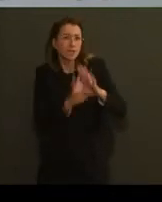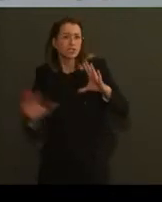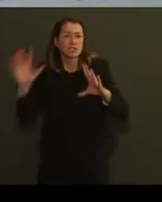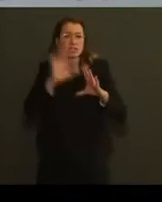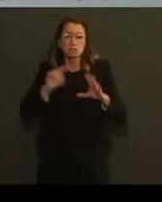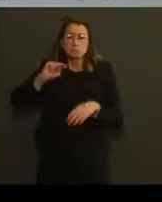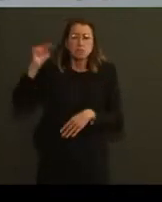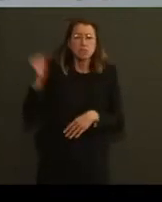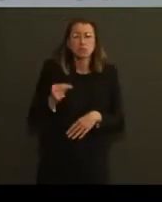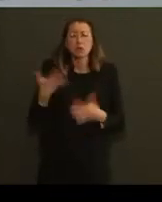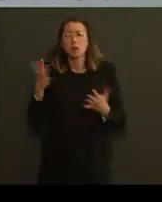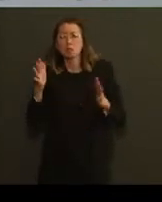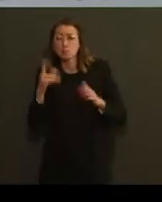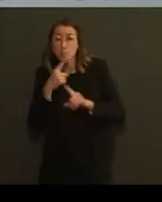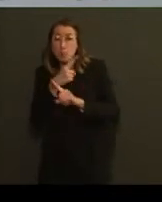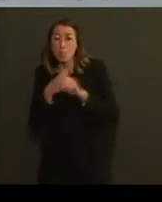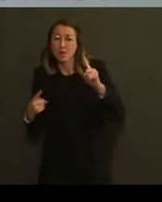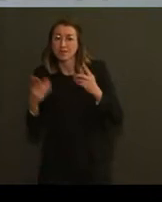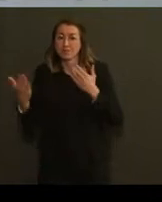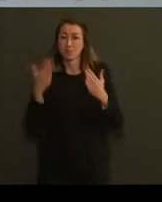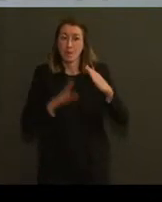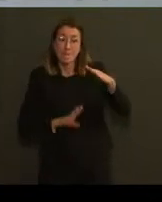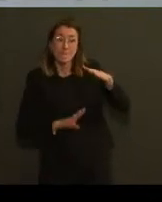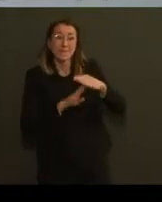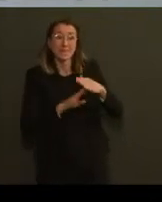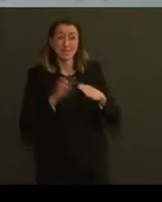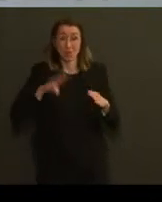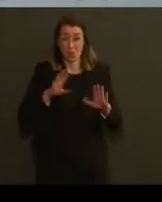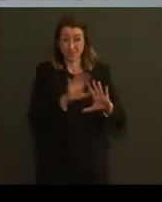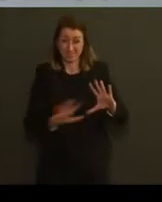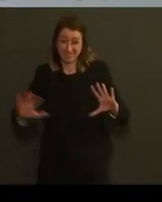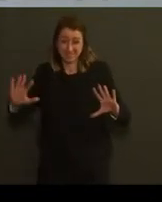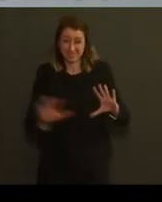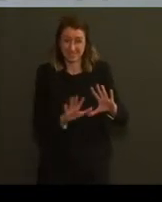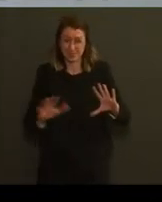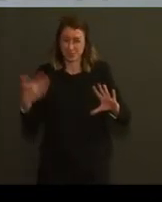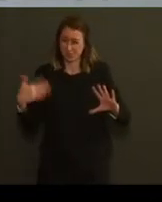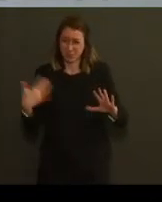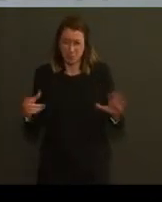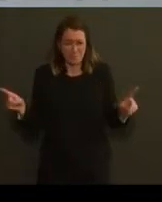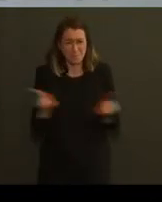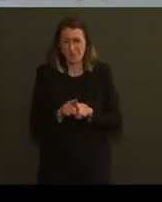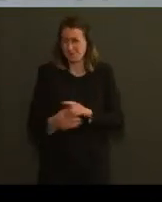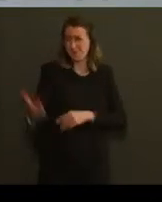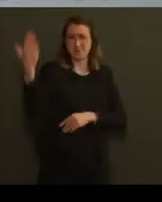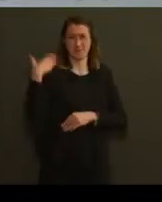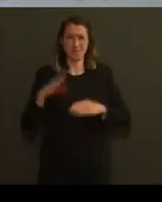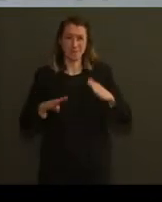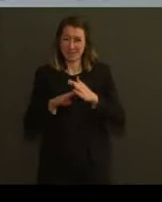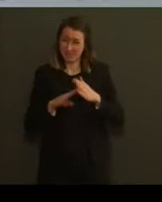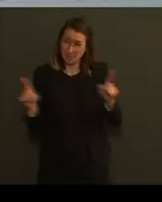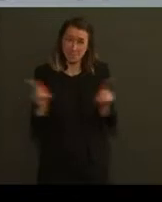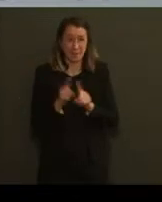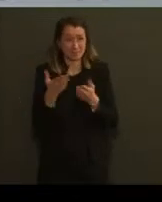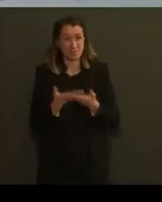admissions par rapport au pic, la Wallonie a, elle, atteint le même chiffre, autant d'hospitalisations que lors du pic de